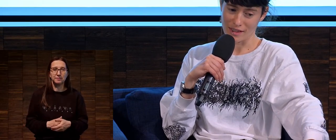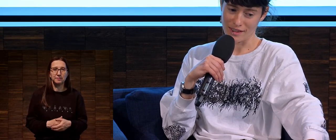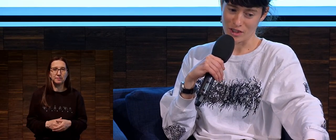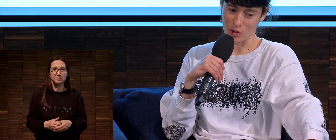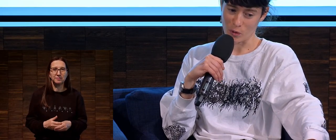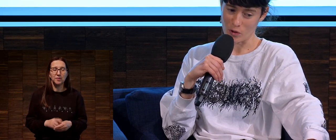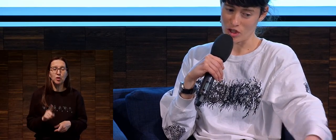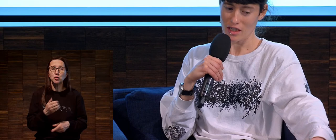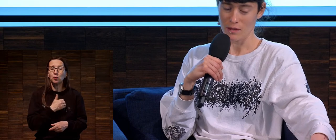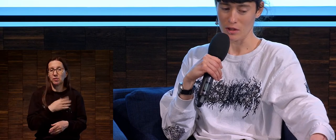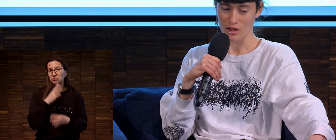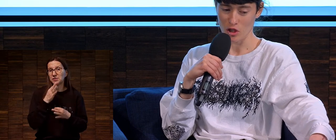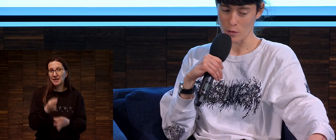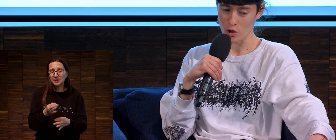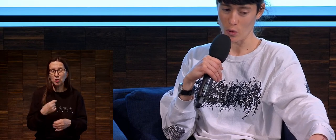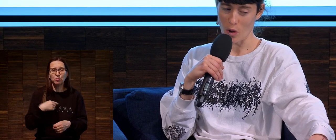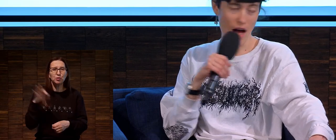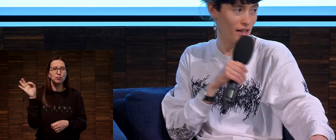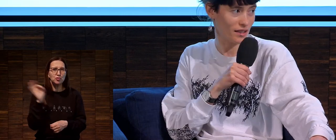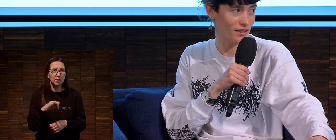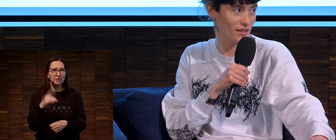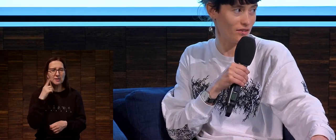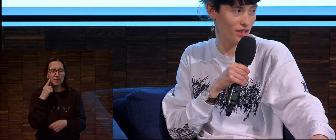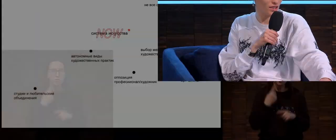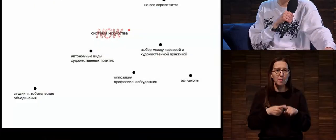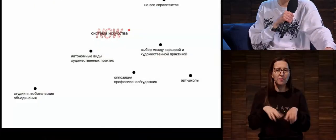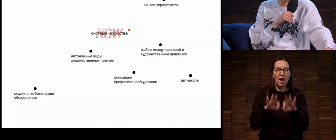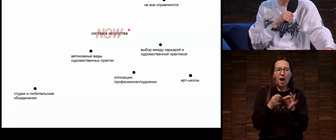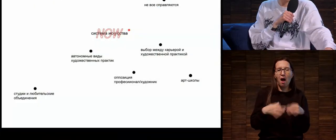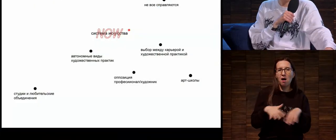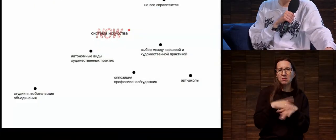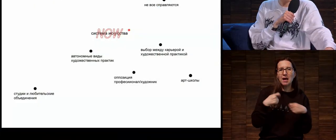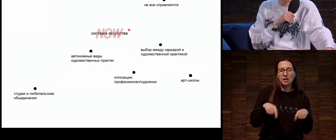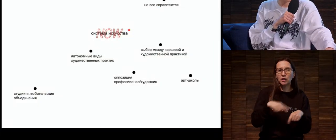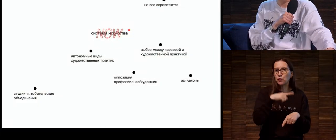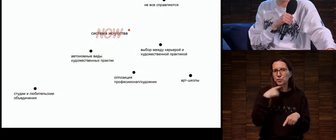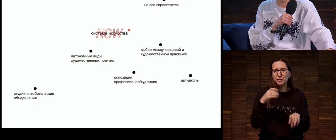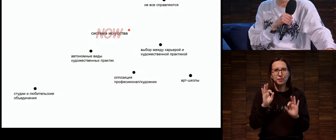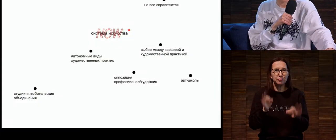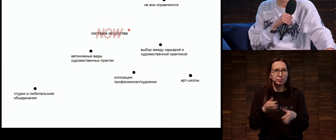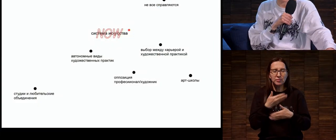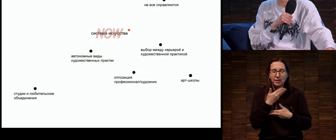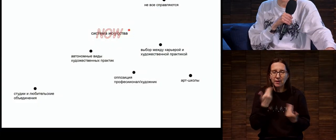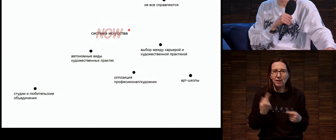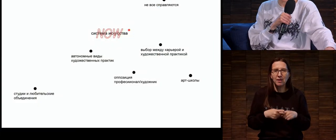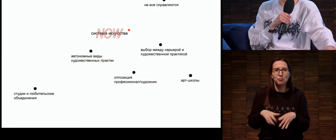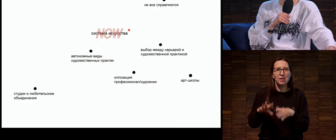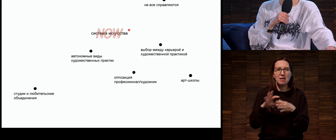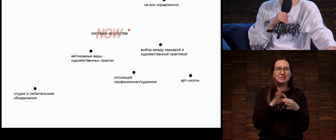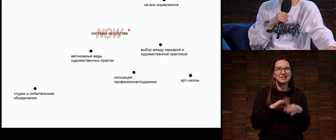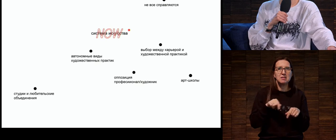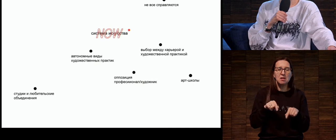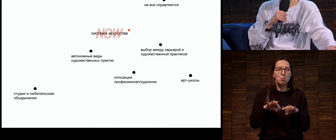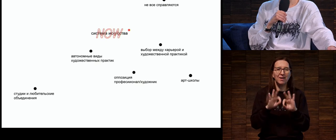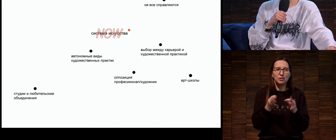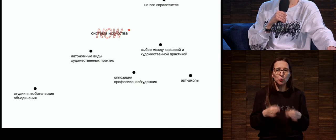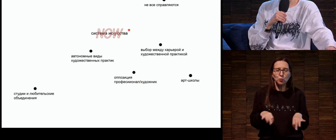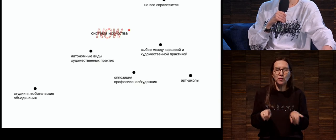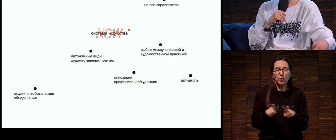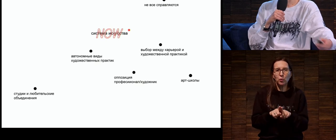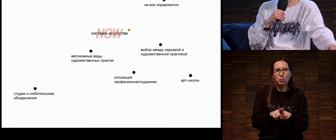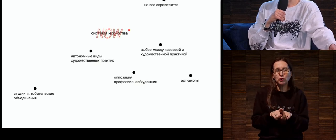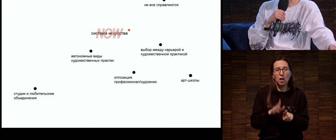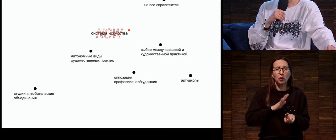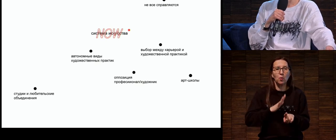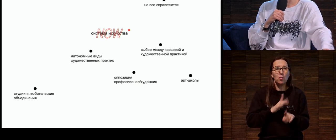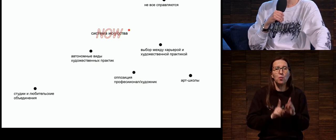Что надо сказать, что часто мы слышим, что арт-рынок в России не существует, что система искусства тоже, по сути, очень, ну,